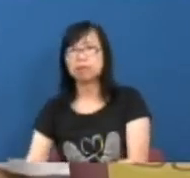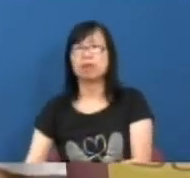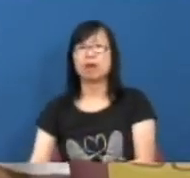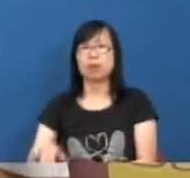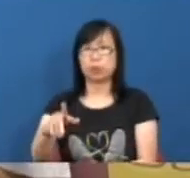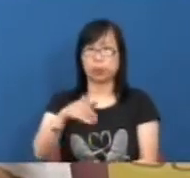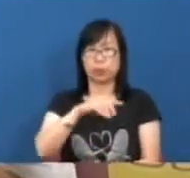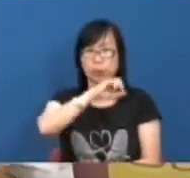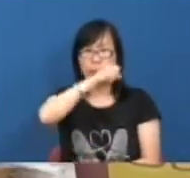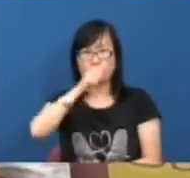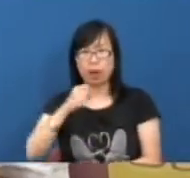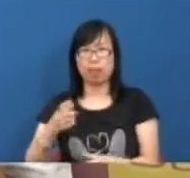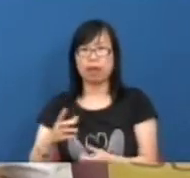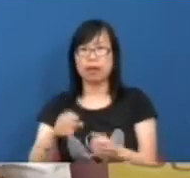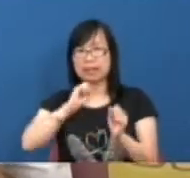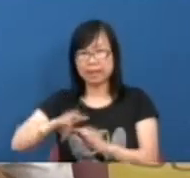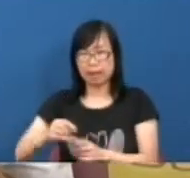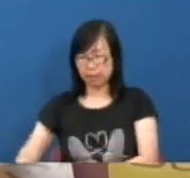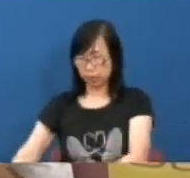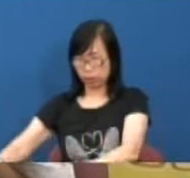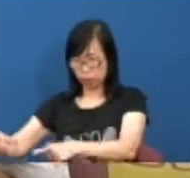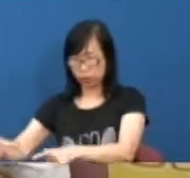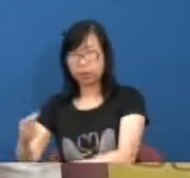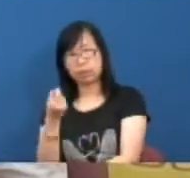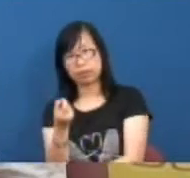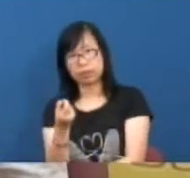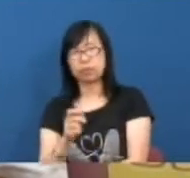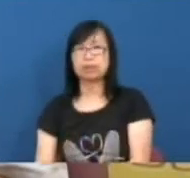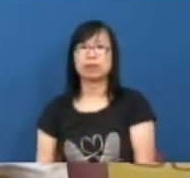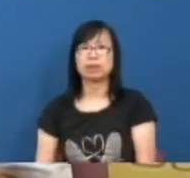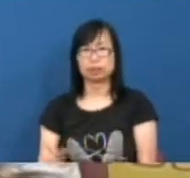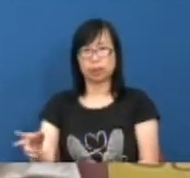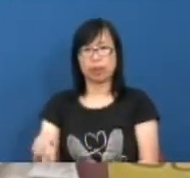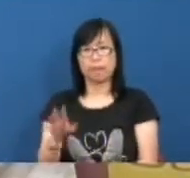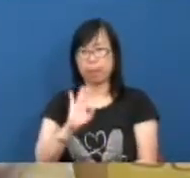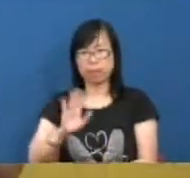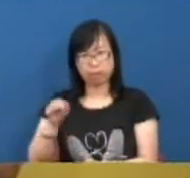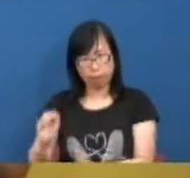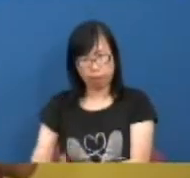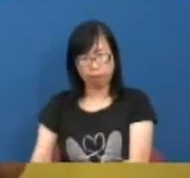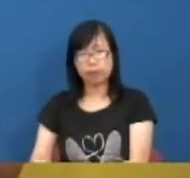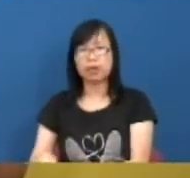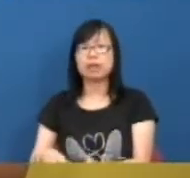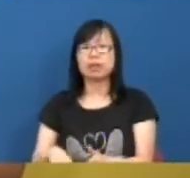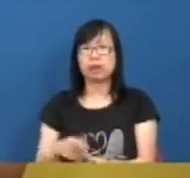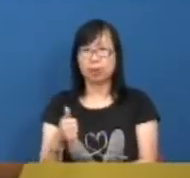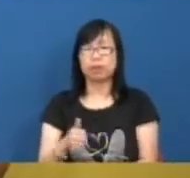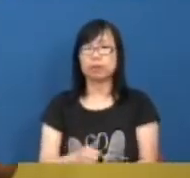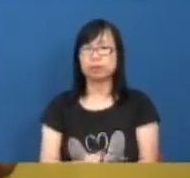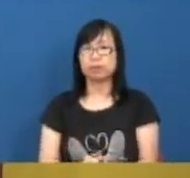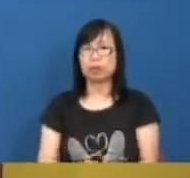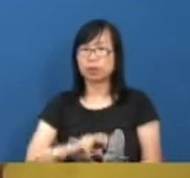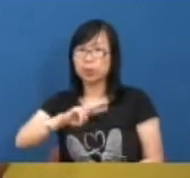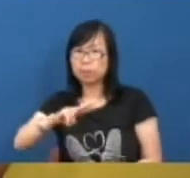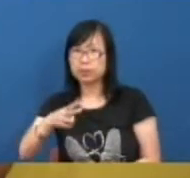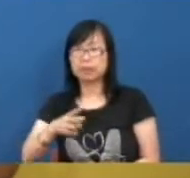你見到台灣垃圾桶都比較少咁樣，其實都係一個垃圾不落地嘅政策咁樣。 即係根本咧就係即係零排放嘅，即係變相咧